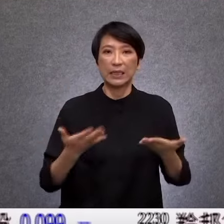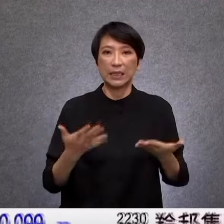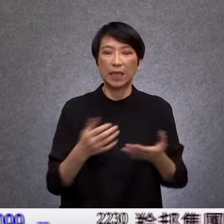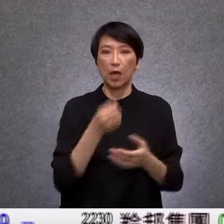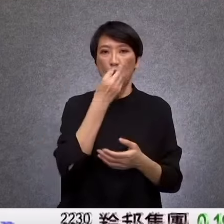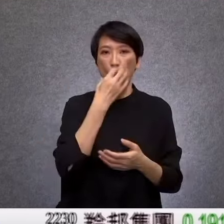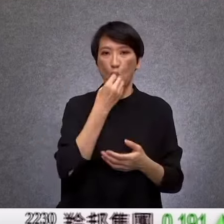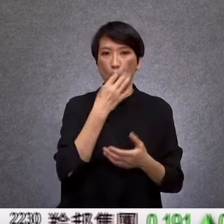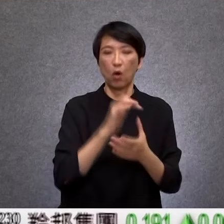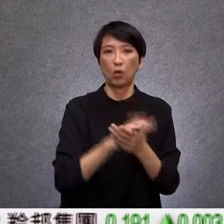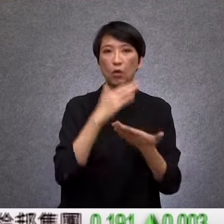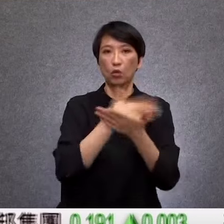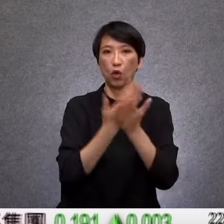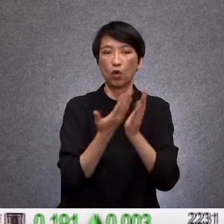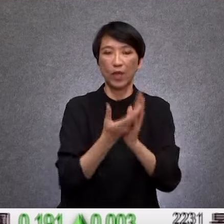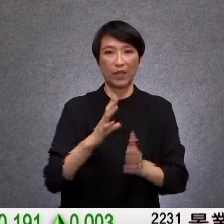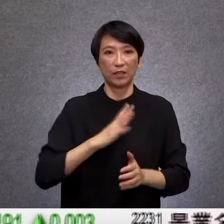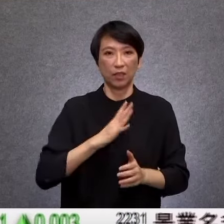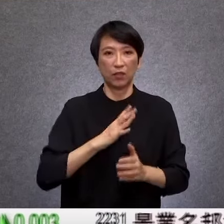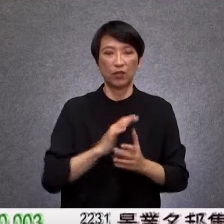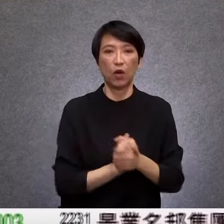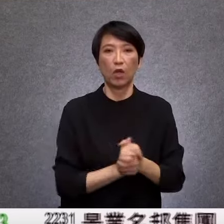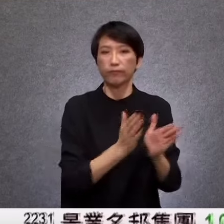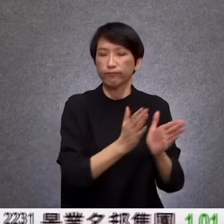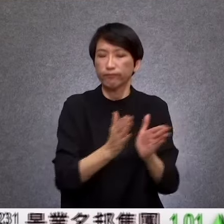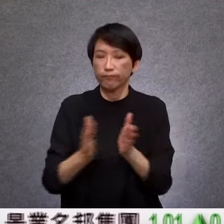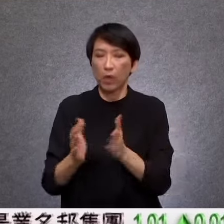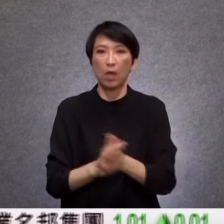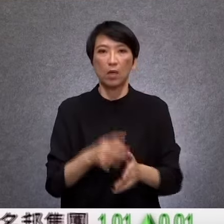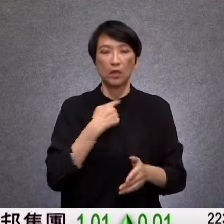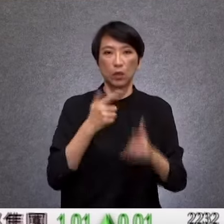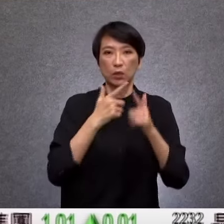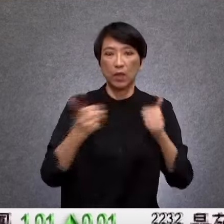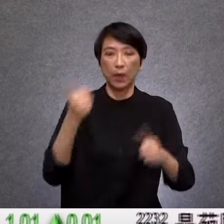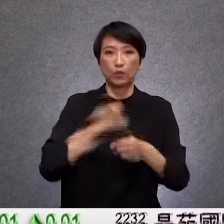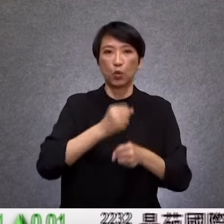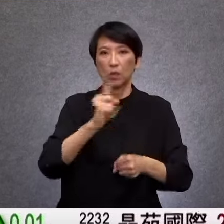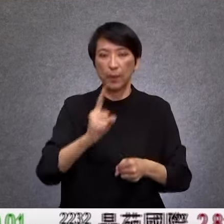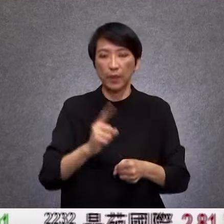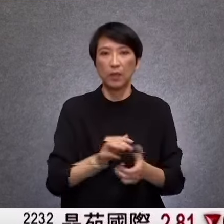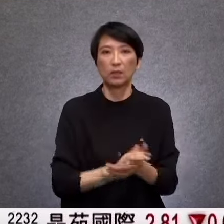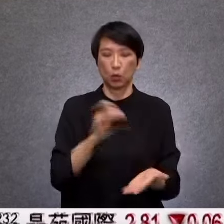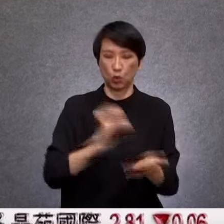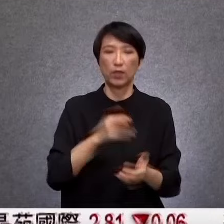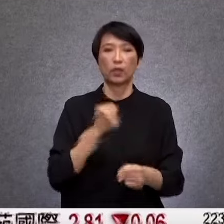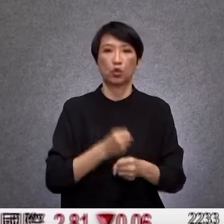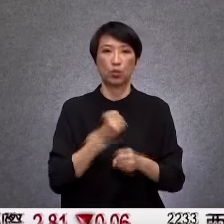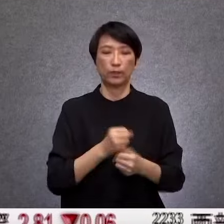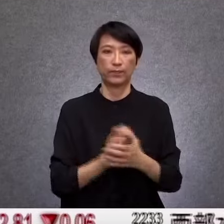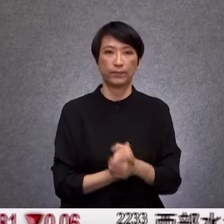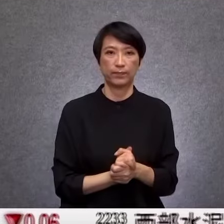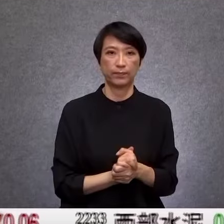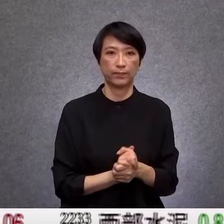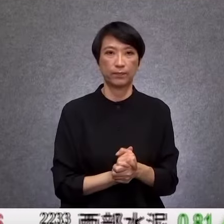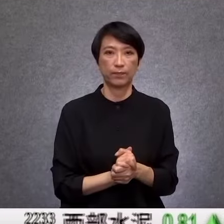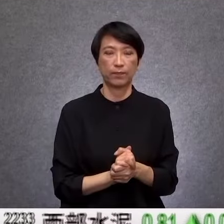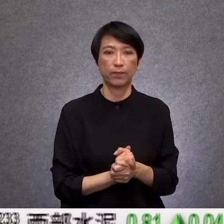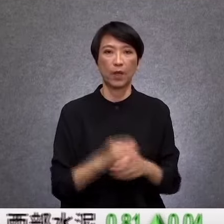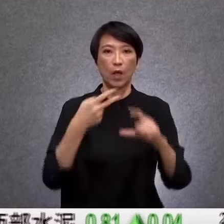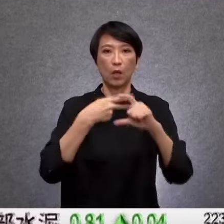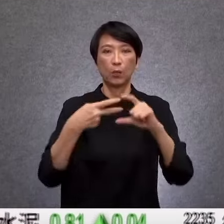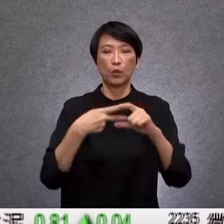盡我哋能力應對目前香港所見到嘅情況。我哋認為最需要、最合適做嘅嘢，咁我哋就